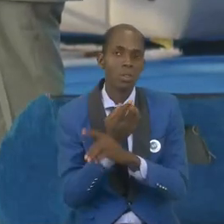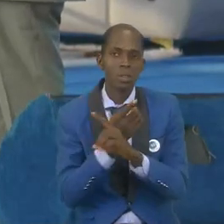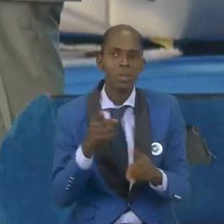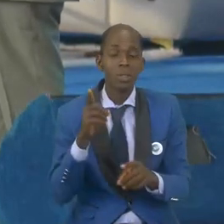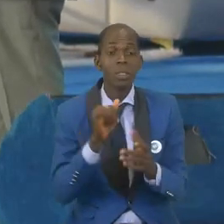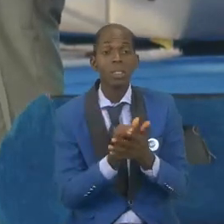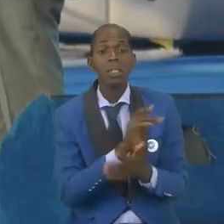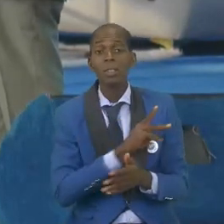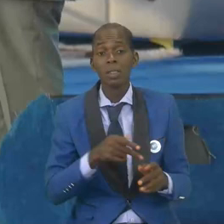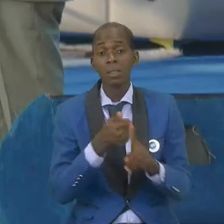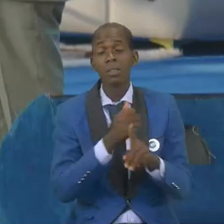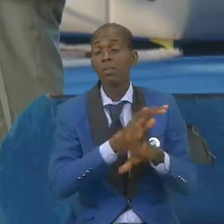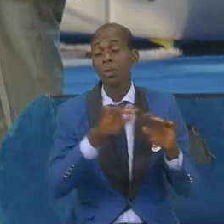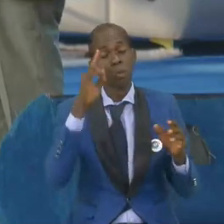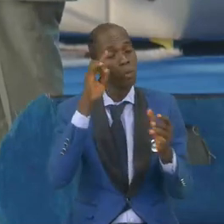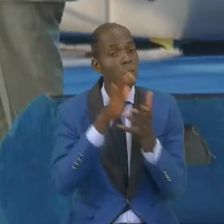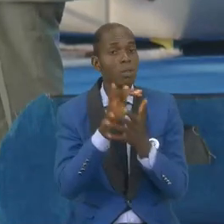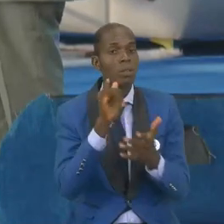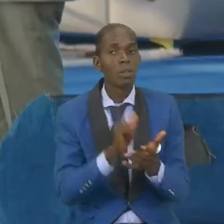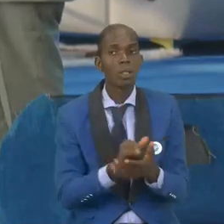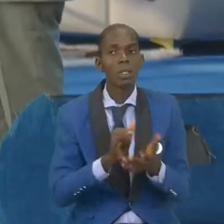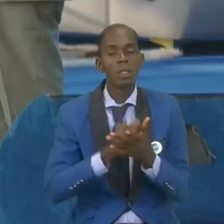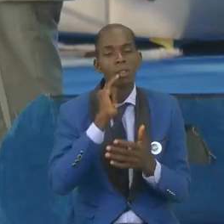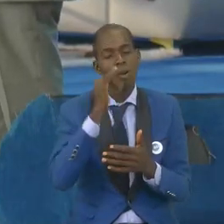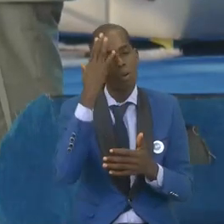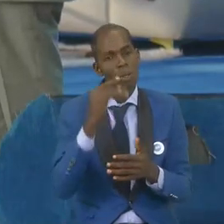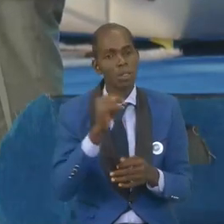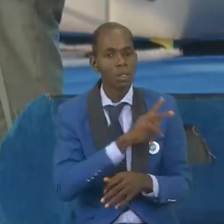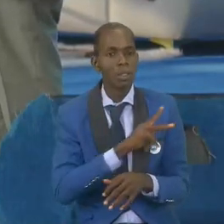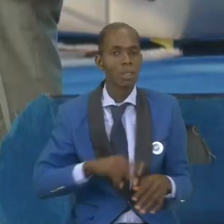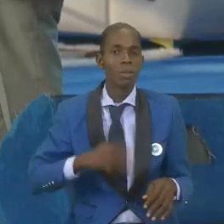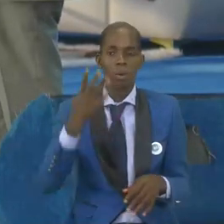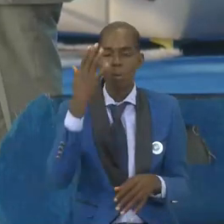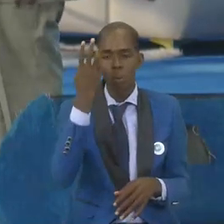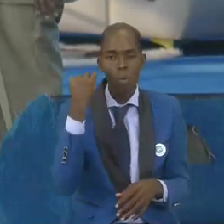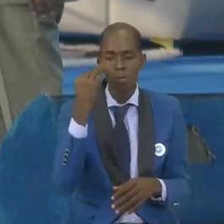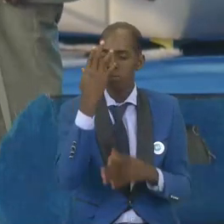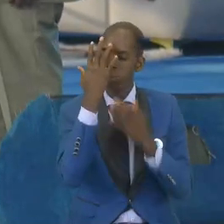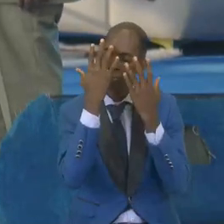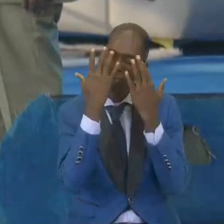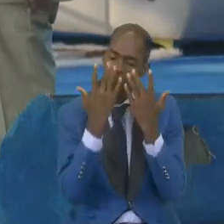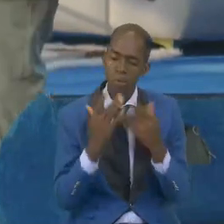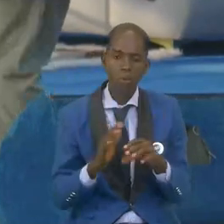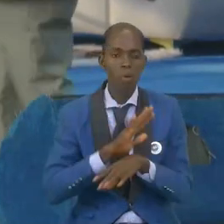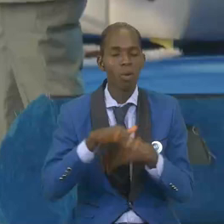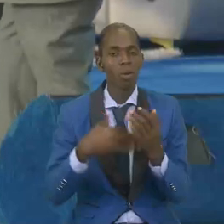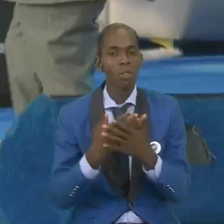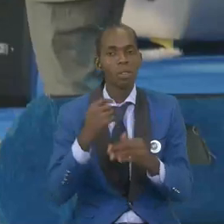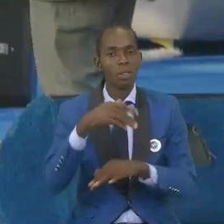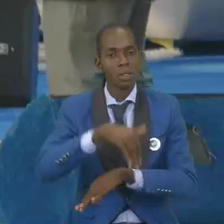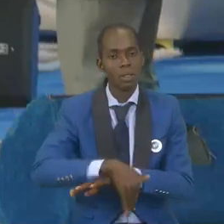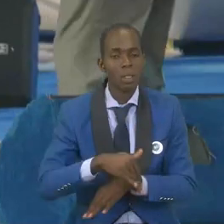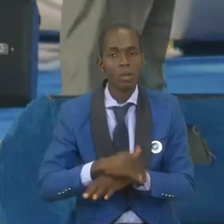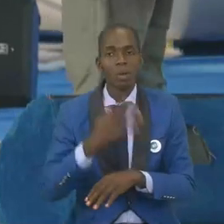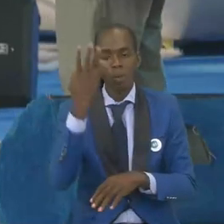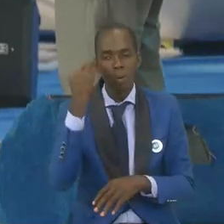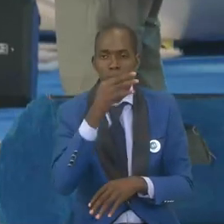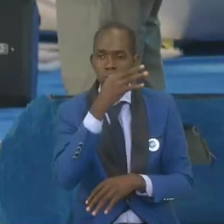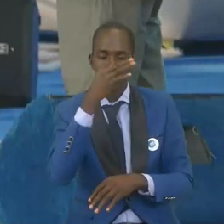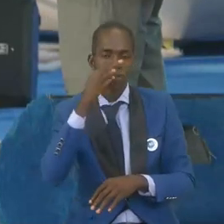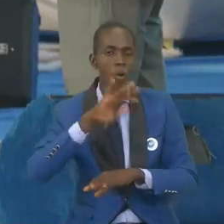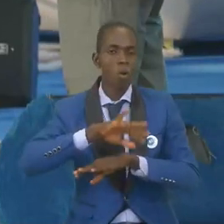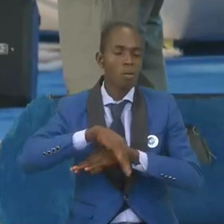persévérance te délivrer, ils ne croyaient pas à cela. C'est pourquoi il était affligé toute la nuit. C'est